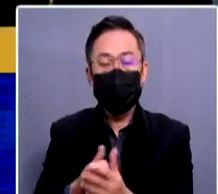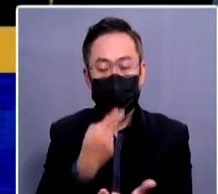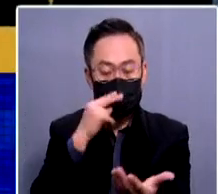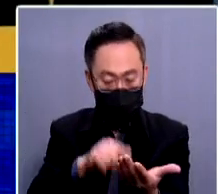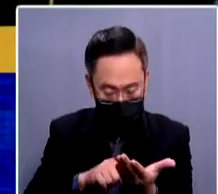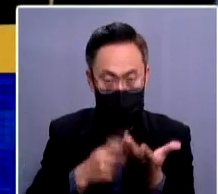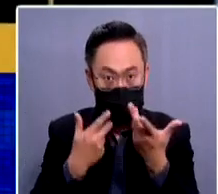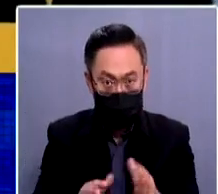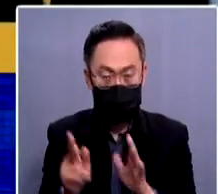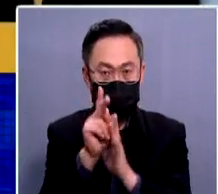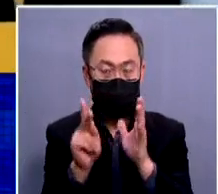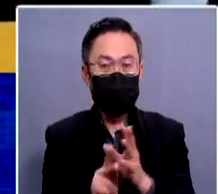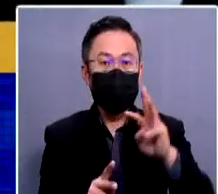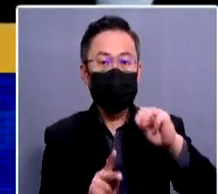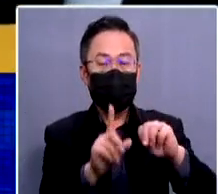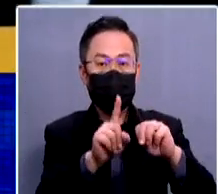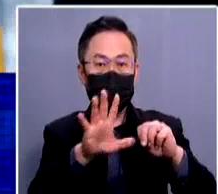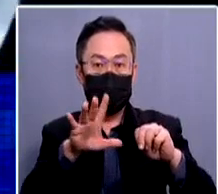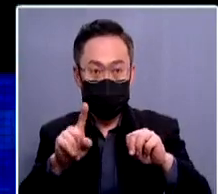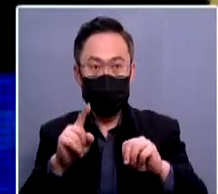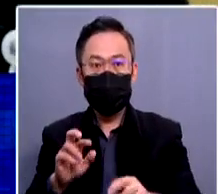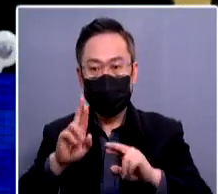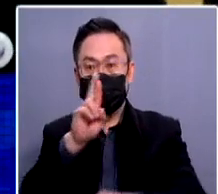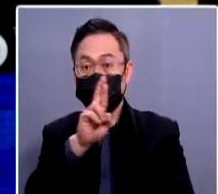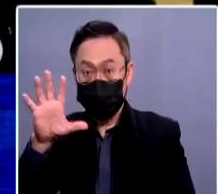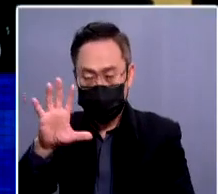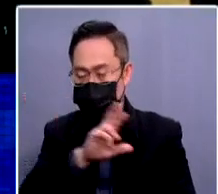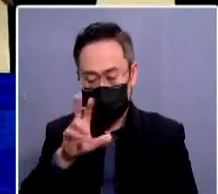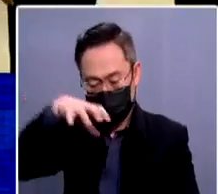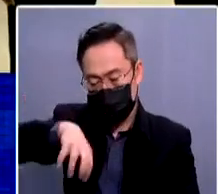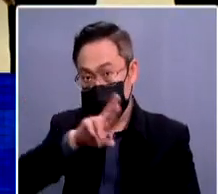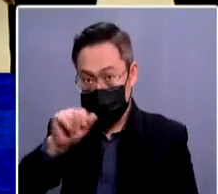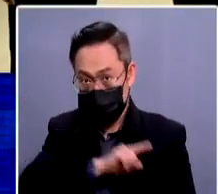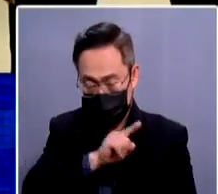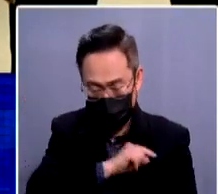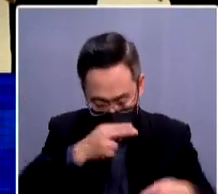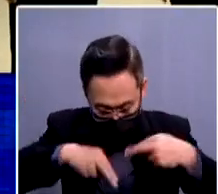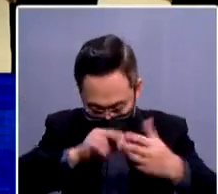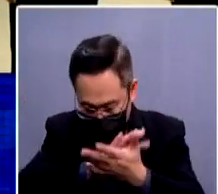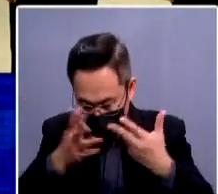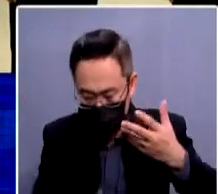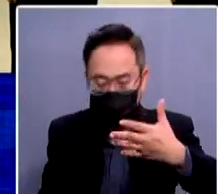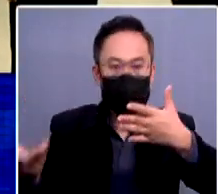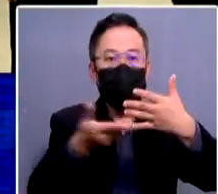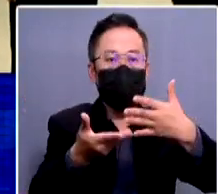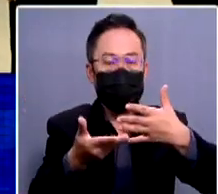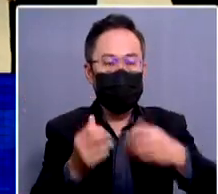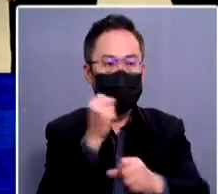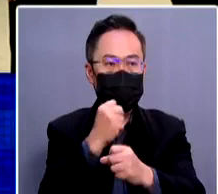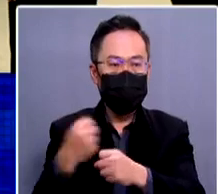ตามระเบียบข้อบังคับแล้วเนี่ยทางสภาก็ต้องตรวจสอบความถูกต้องภายใน7วันแล้วก็จะบรรจุระเบียบวาระเป็นเรื่องเร่งด่วนนะคะจ